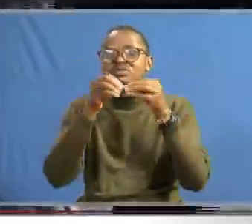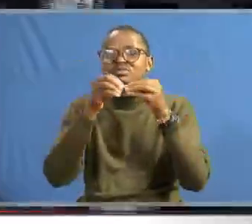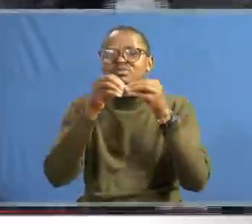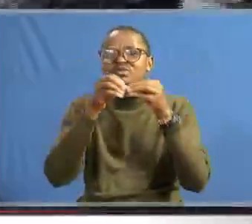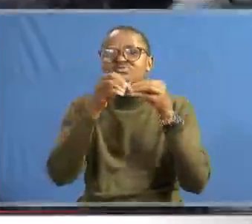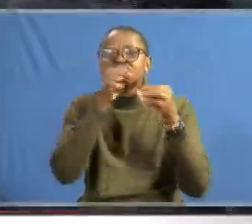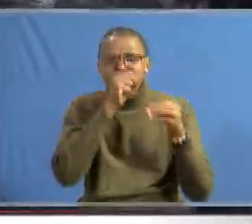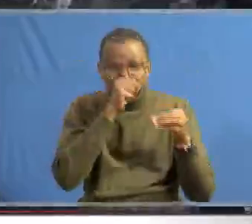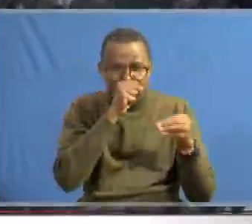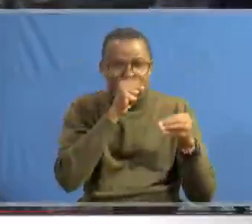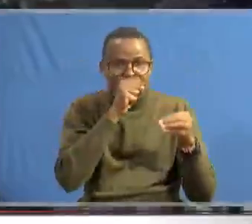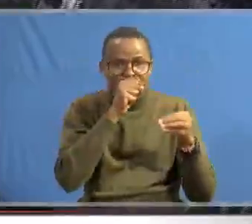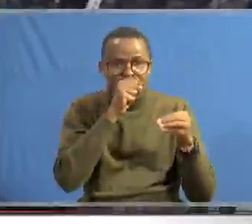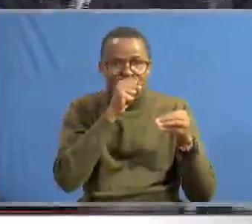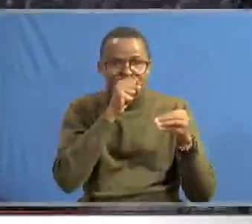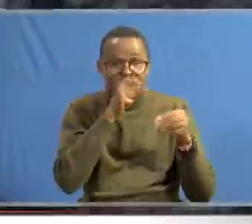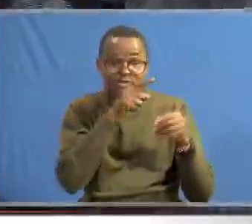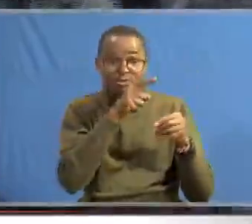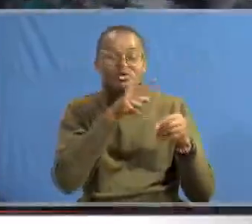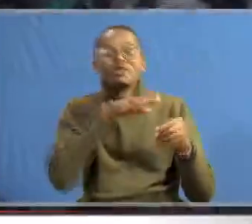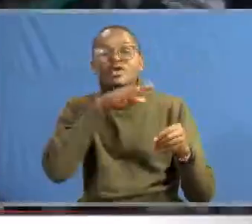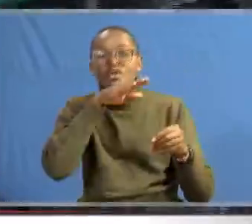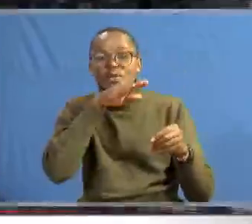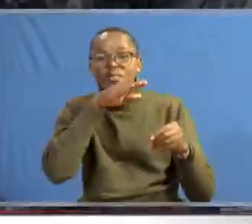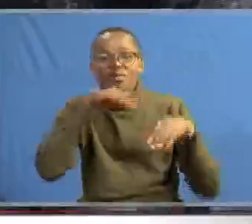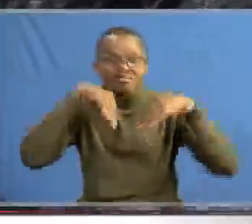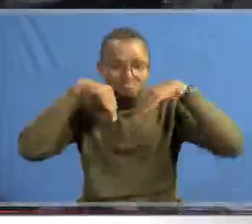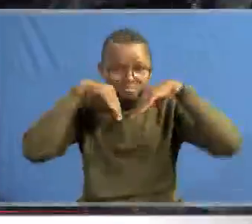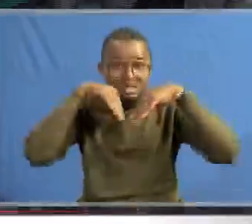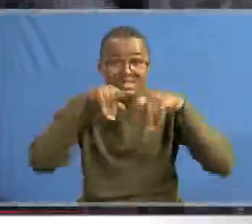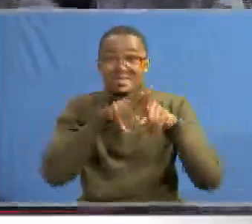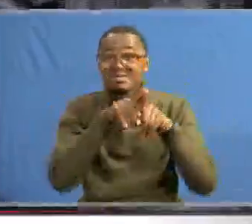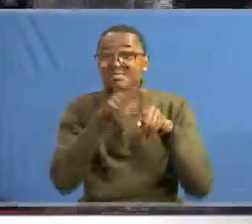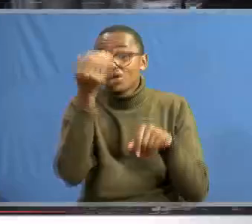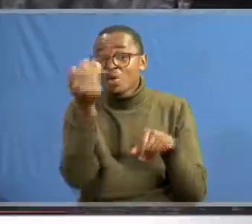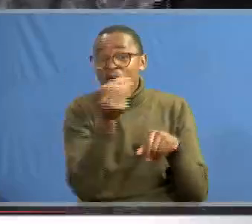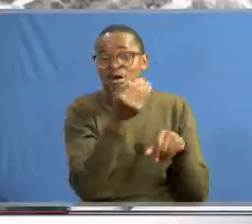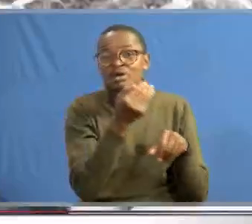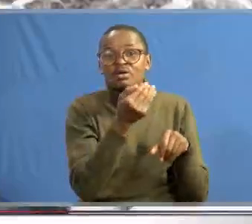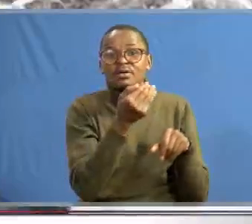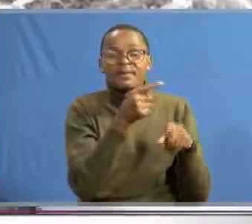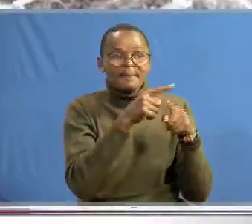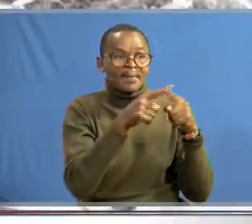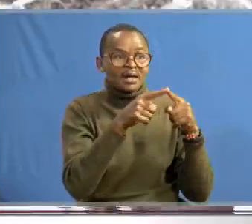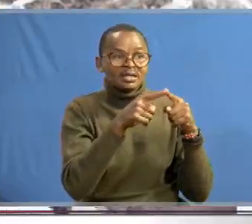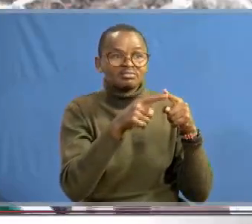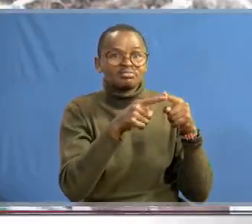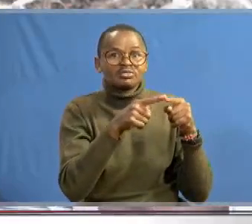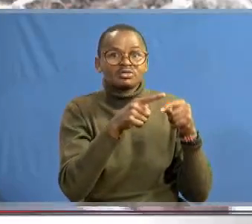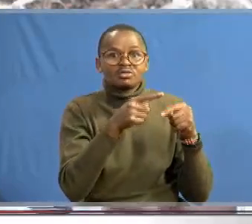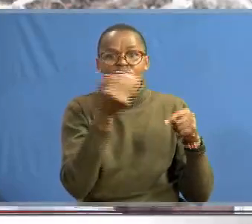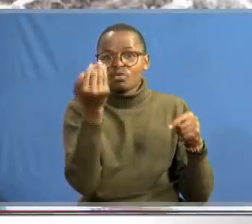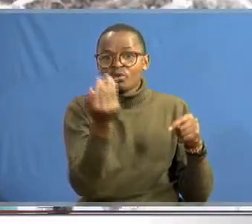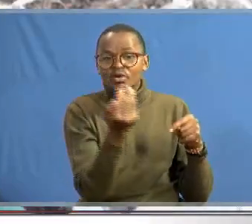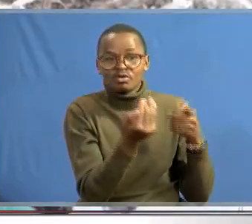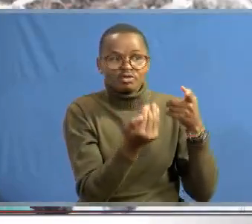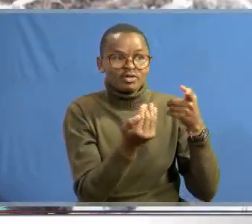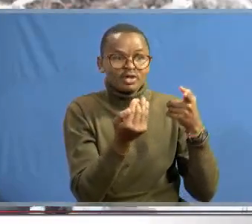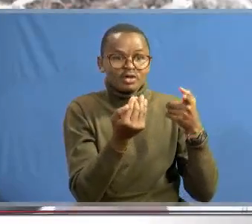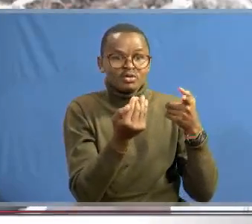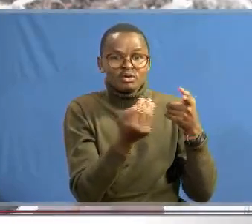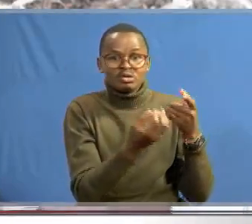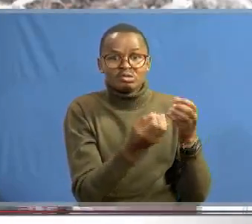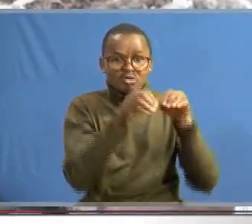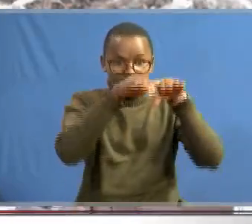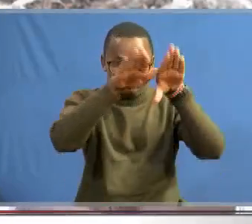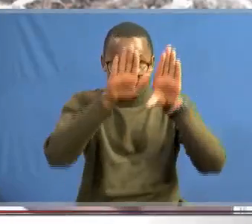nguruwe, mbuzi zenye zimekufa na pia watoto. But watoto tumekuwa tukiwazika hapa kuna kaburi tano. Of